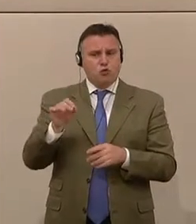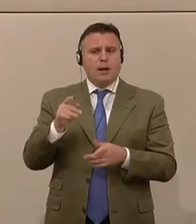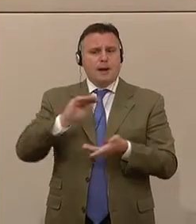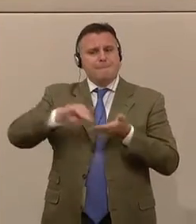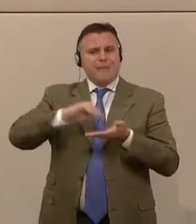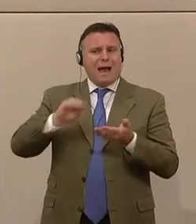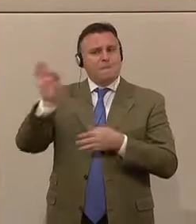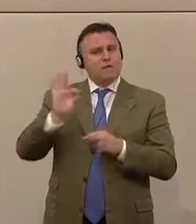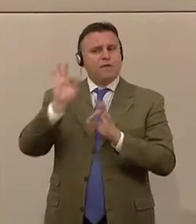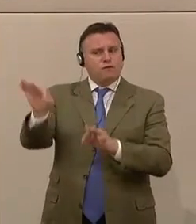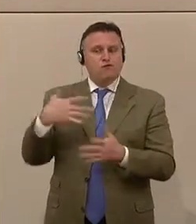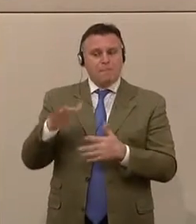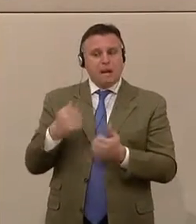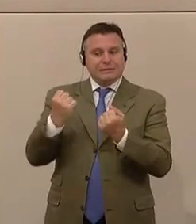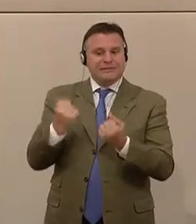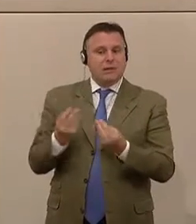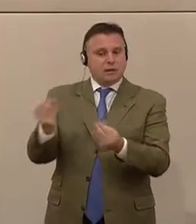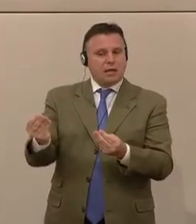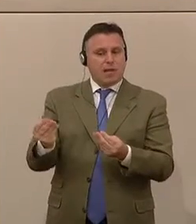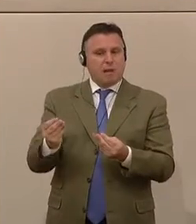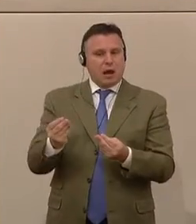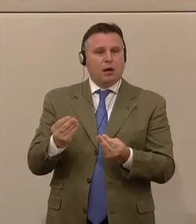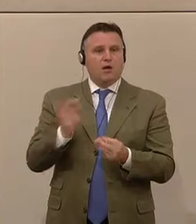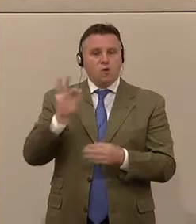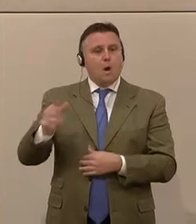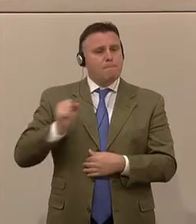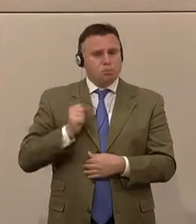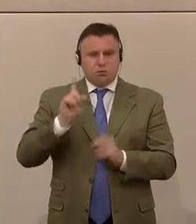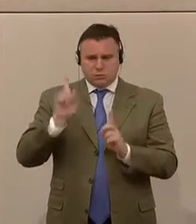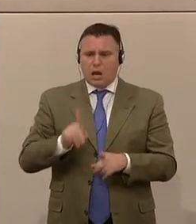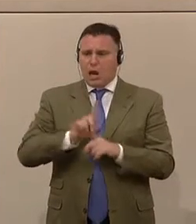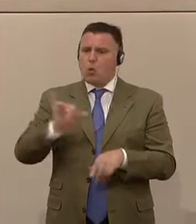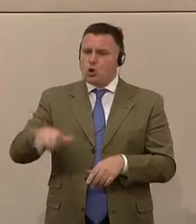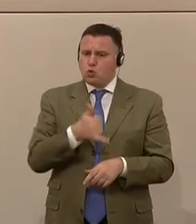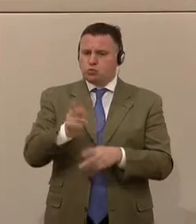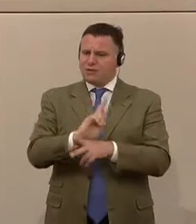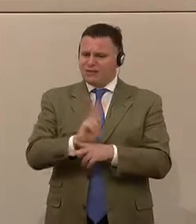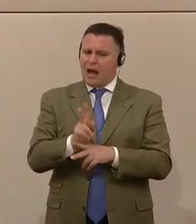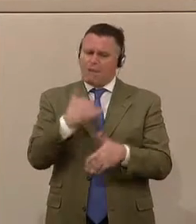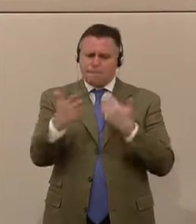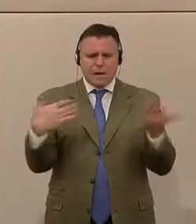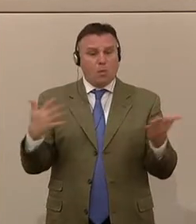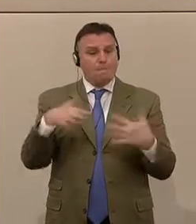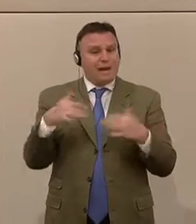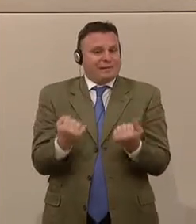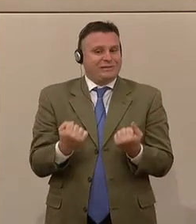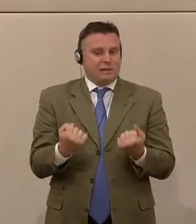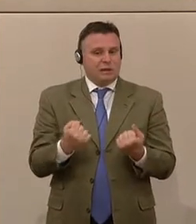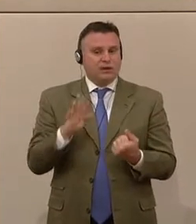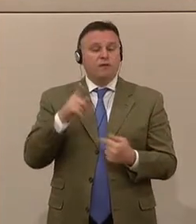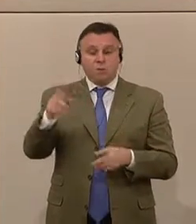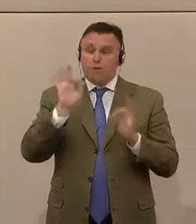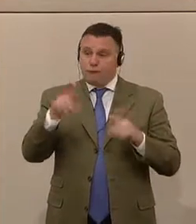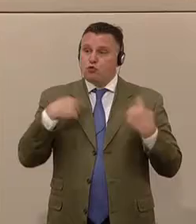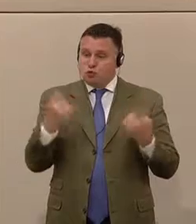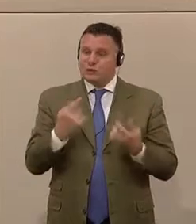der Polizei als auch der Bundesheersoldaten, als auch der Justizwache, weil sie tagtäglich eben ihren Kopf